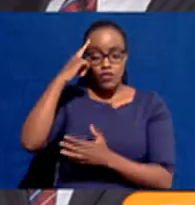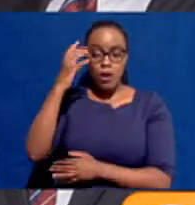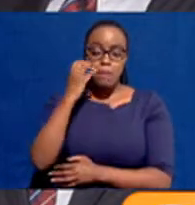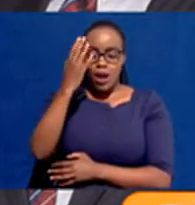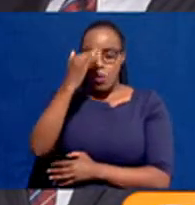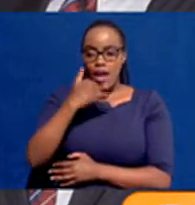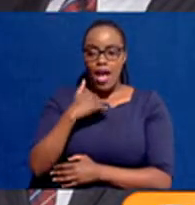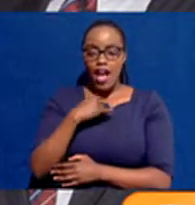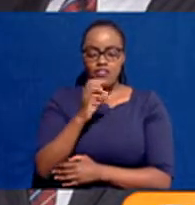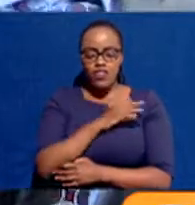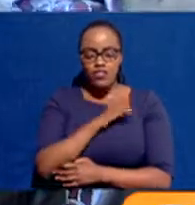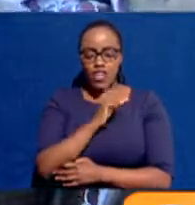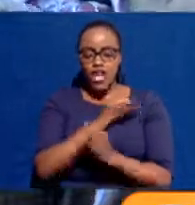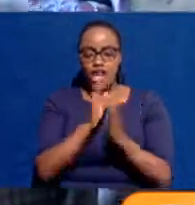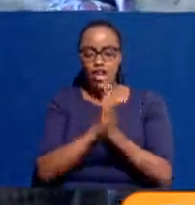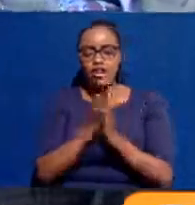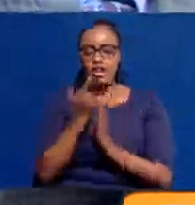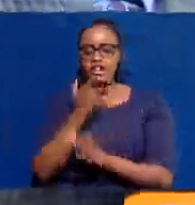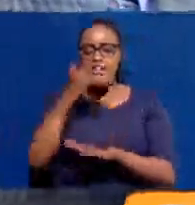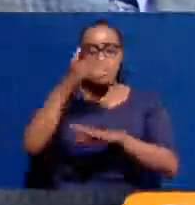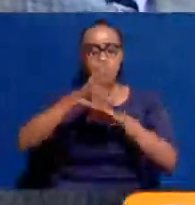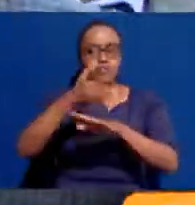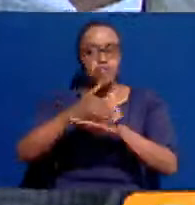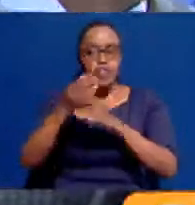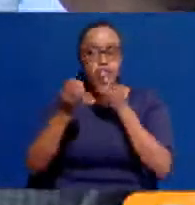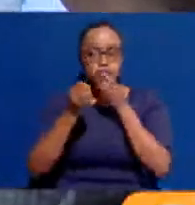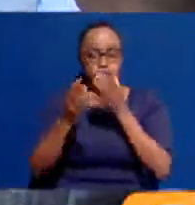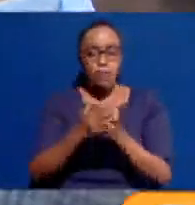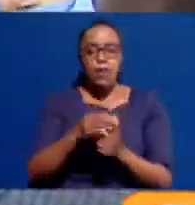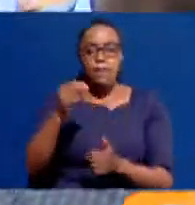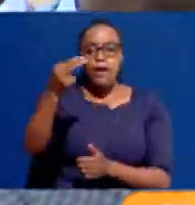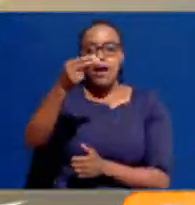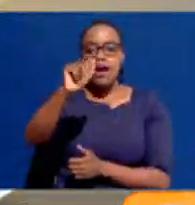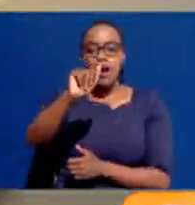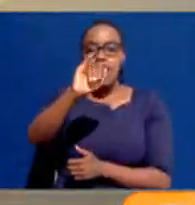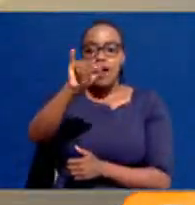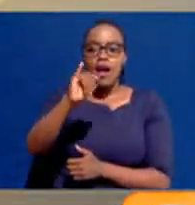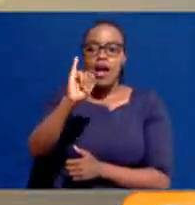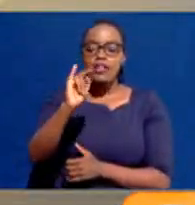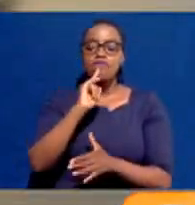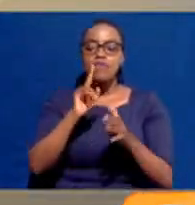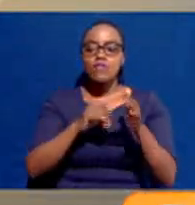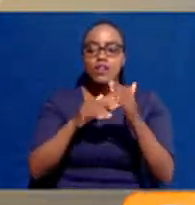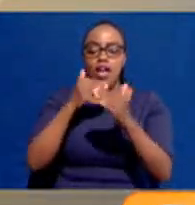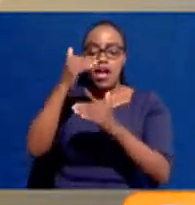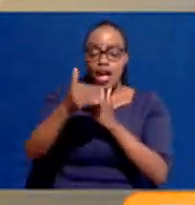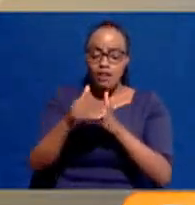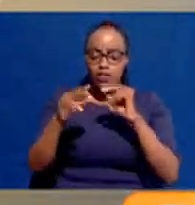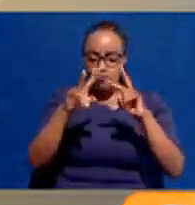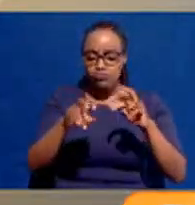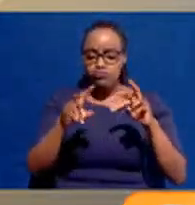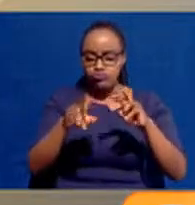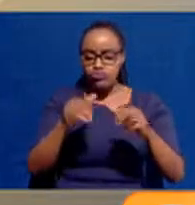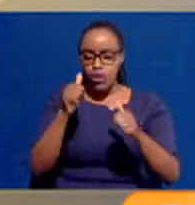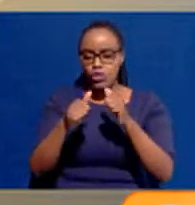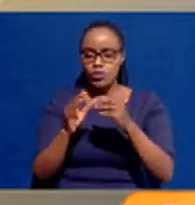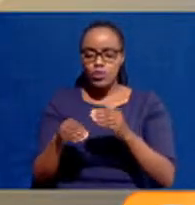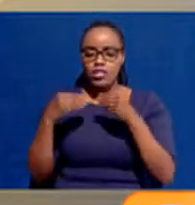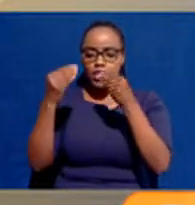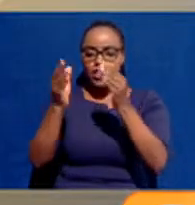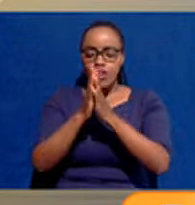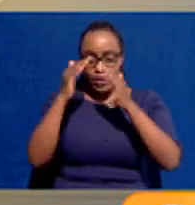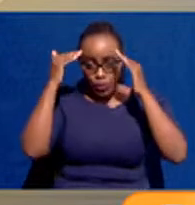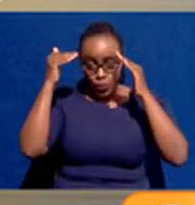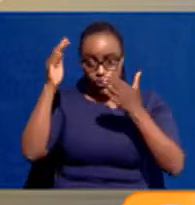hofu na kutoa taarifa za uongo. Haji akisema kuwa baada ya kuasisi na kutathmini uchunguzi uliotolewa na